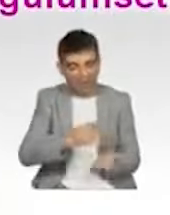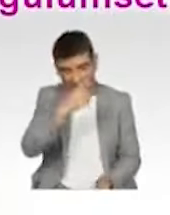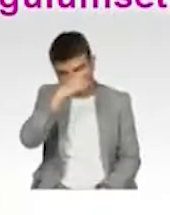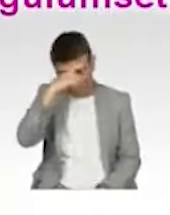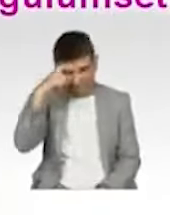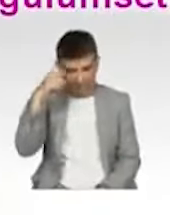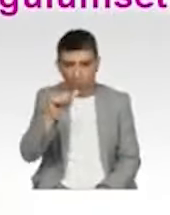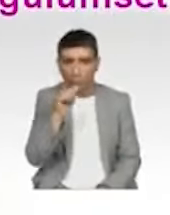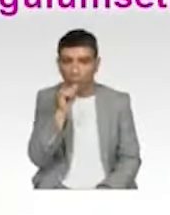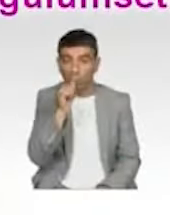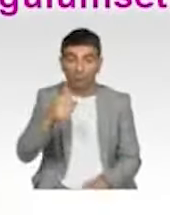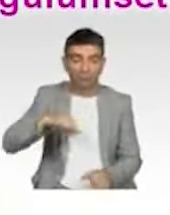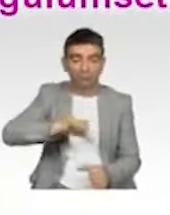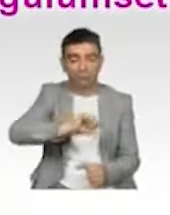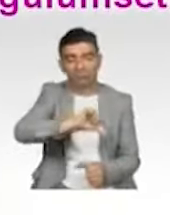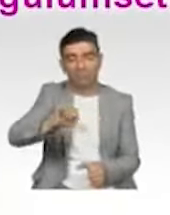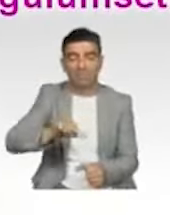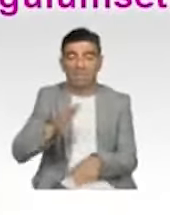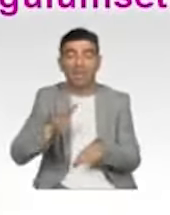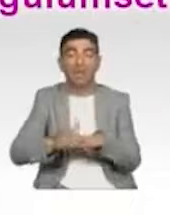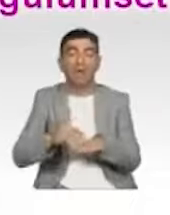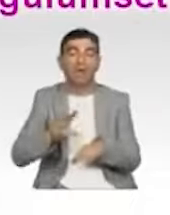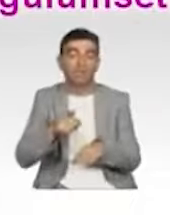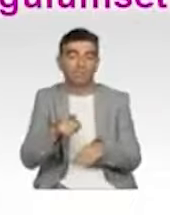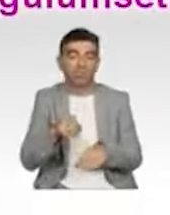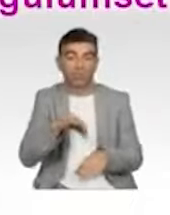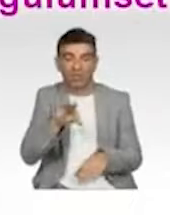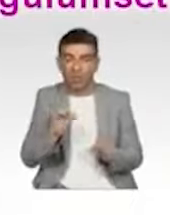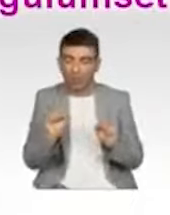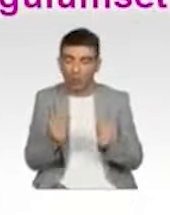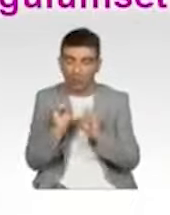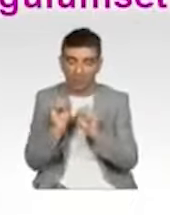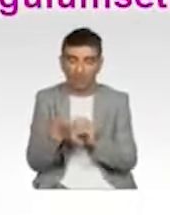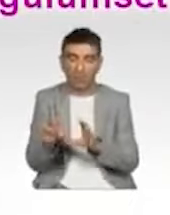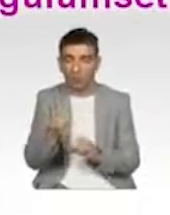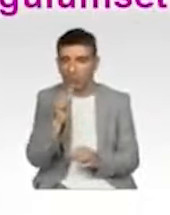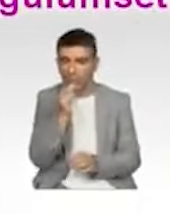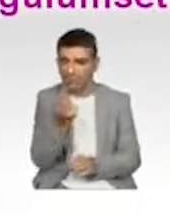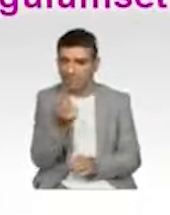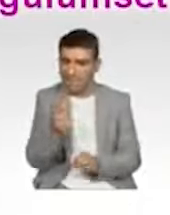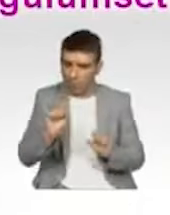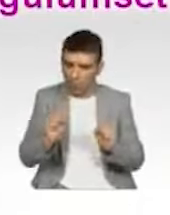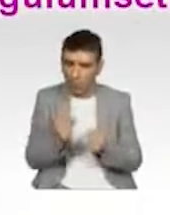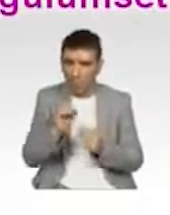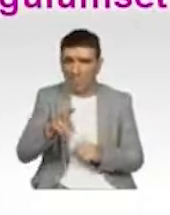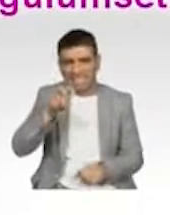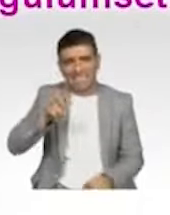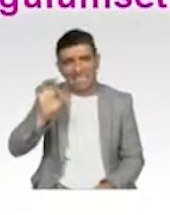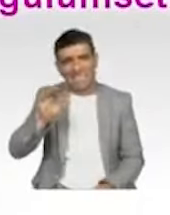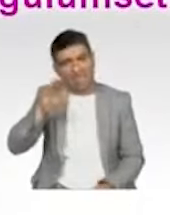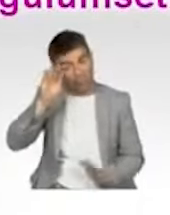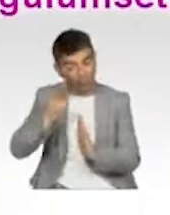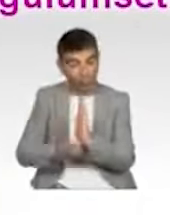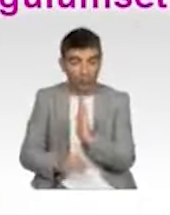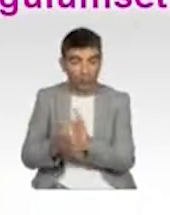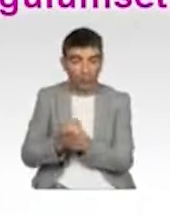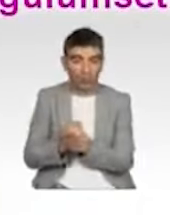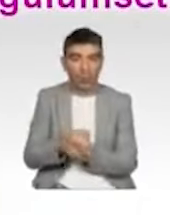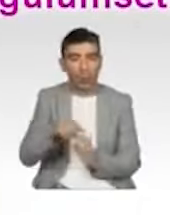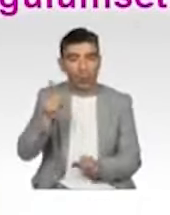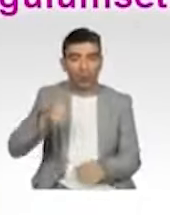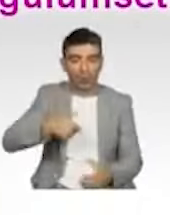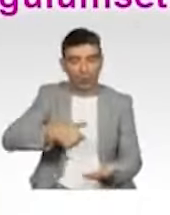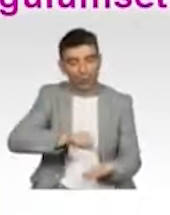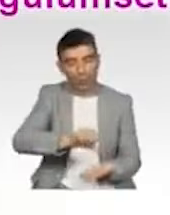sıcak suyu boca etmeyeceğiz. Çay biraz soğuyacak, su biraz soğuyacak herhalde. 80 dereceye kadar düşecek. Onu